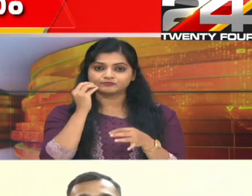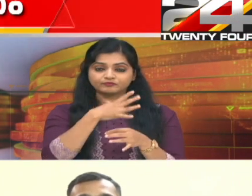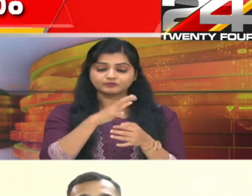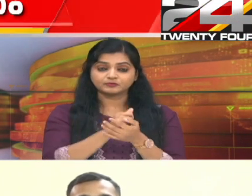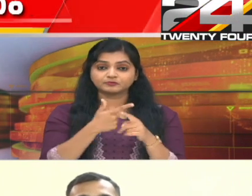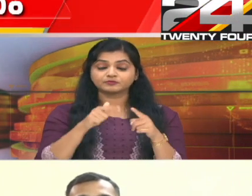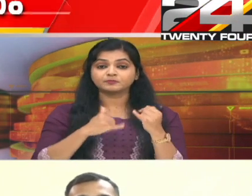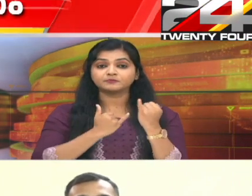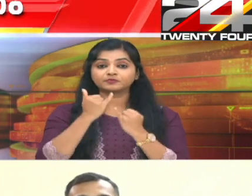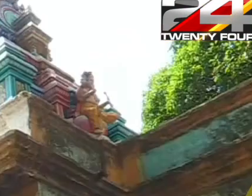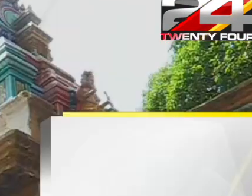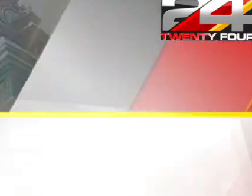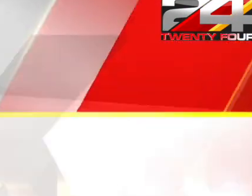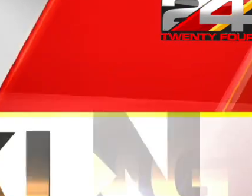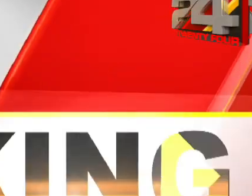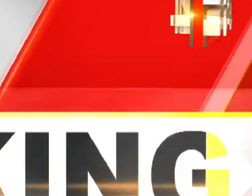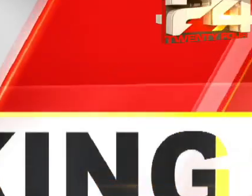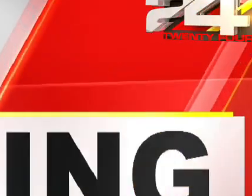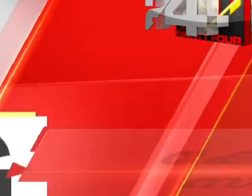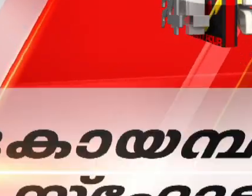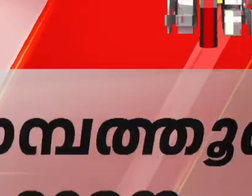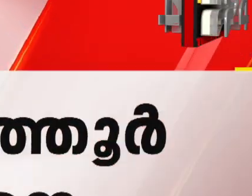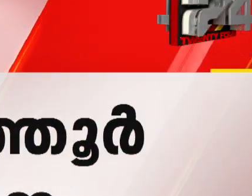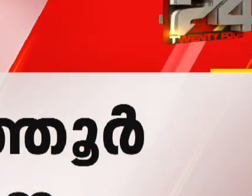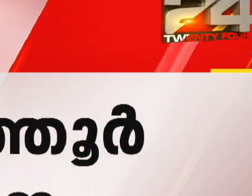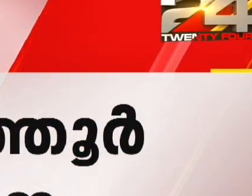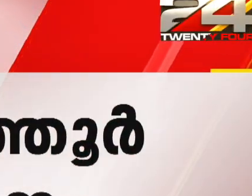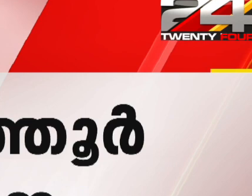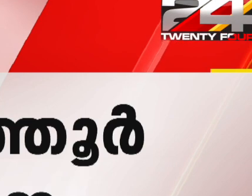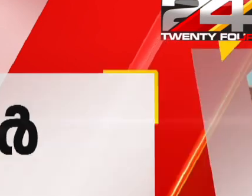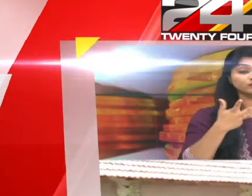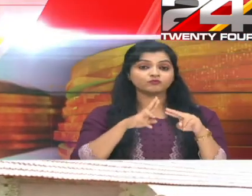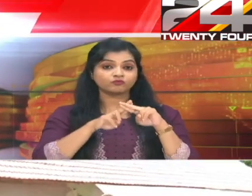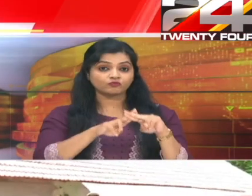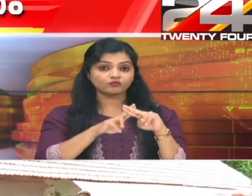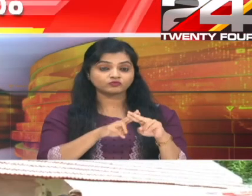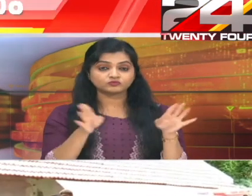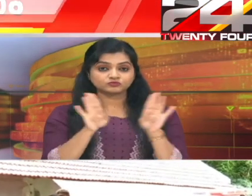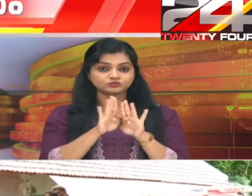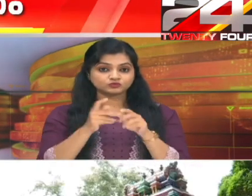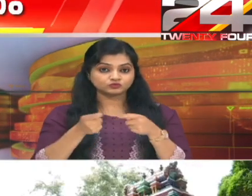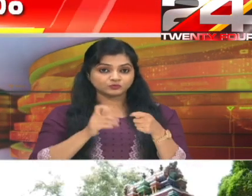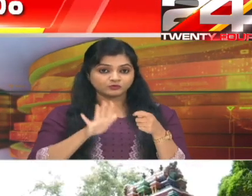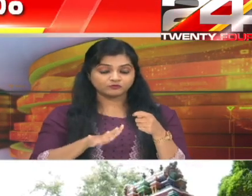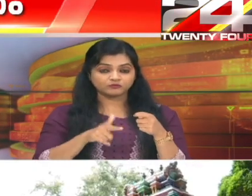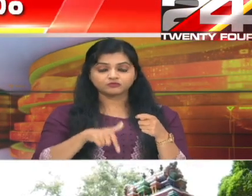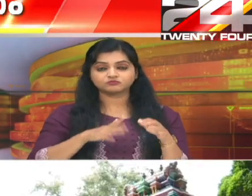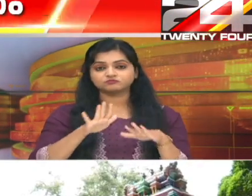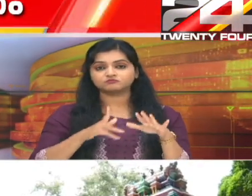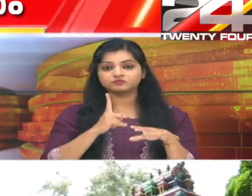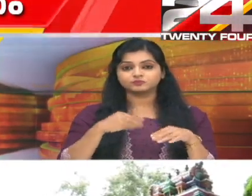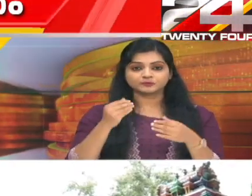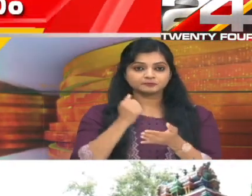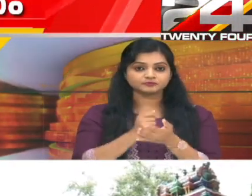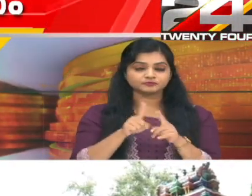വന്നത്, പോലീസിന് വന്ന നിർദ്ദേശം, നിർബന്ധിച്ച് കടകൾ അടപ്പിക്കുകയാണെങ്കിൽ കൃത്യമായ നടപടി അക്കാര്യത്തിൽ ഉണ്ടാകണമെന്നുള്ളതായിരുന്നു. അങ്ങനെയാണ് ഇപ്പോൾ ഇന്ന് ഈ ഒരു സമരം